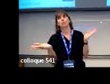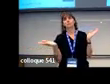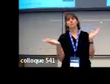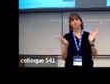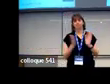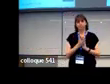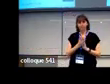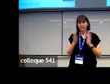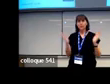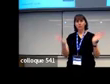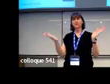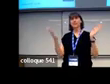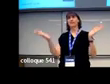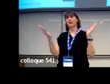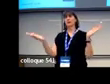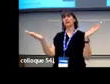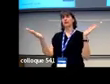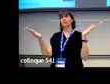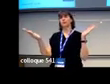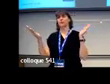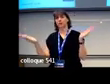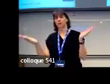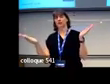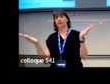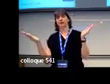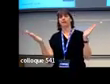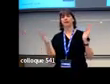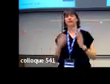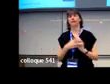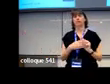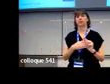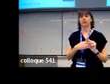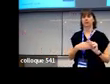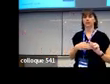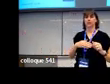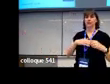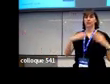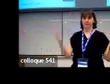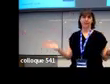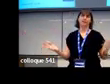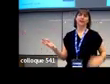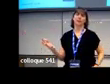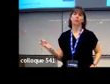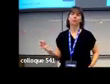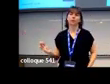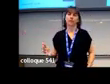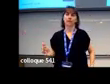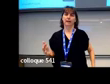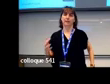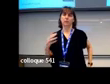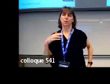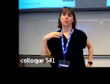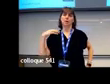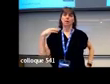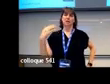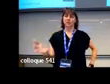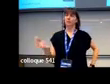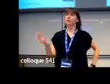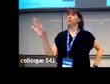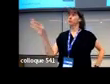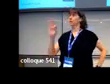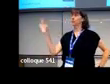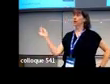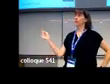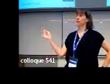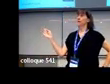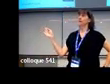avait 4 mois. Moi, j'étais à temps plein là-dessus parce que j'étais en année d'études et de recherche, mais c'était quand même beaucoup de travail en 4 mois. La gestion